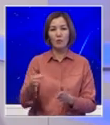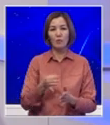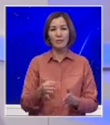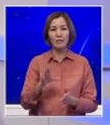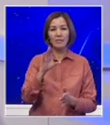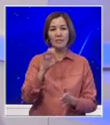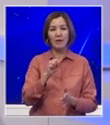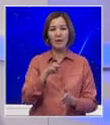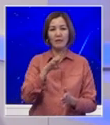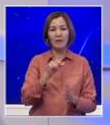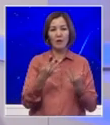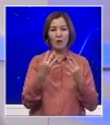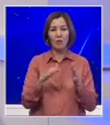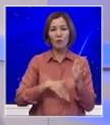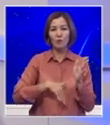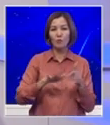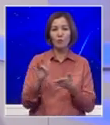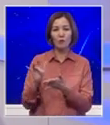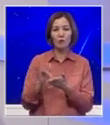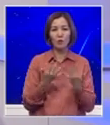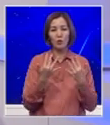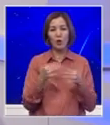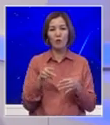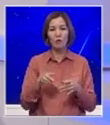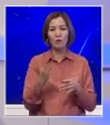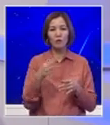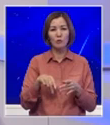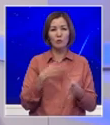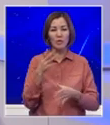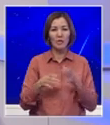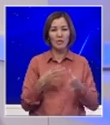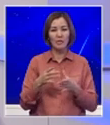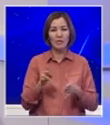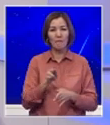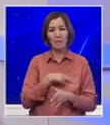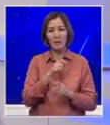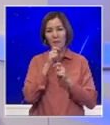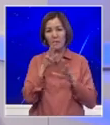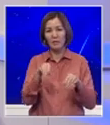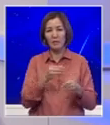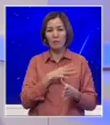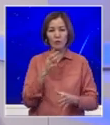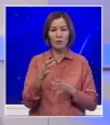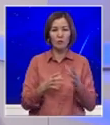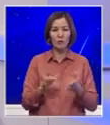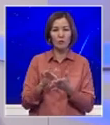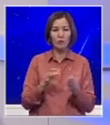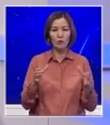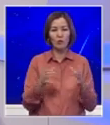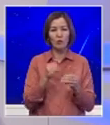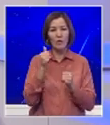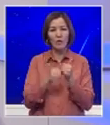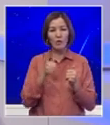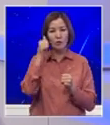Алматы облысындағы Саты ауылы үздік туристік ауыл 2023 халықаралық марапатына ие болды. Дүниежүзілік туристік ұйым жыл сайын